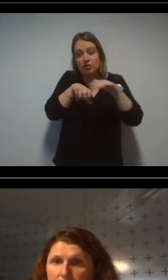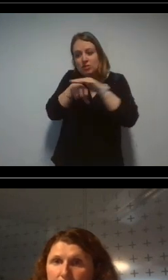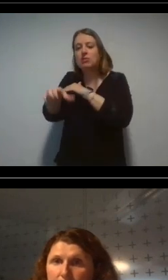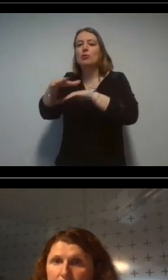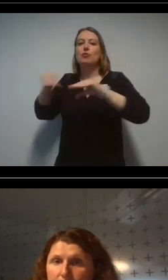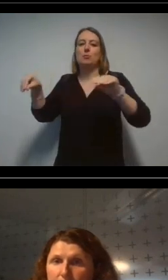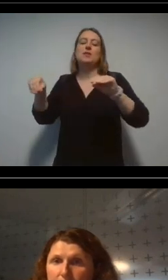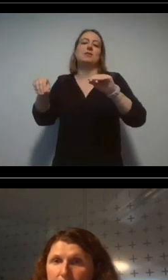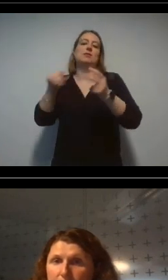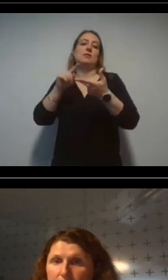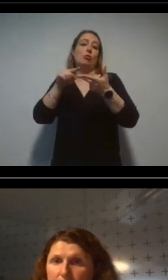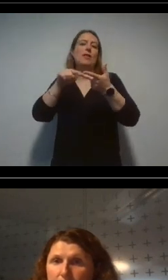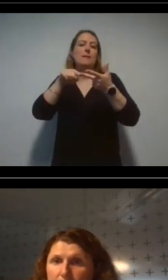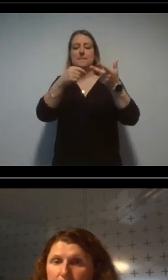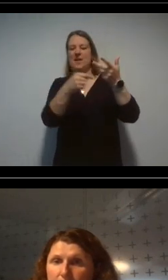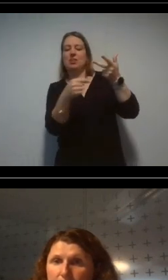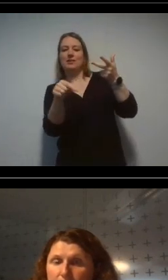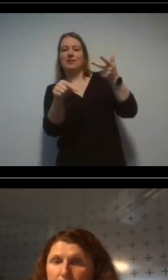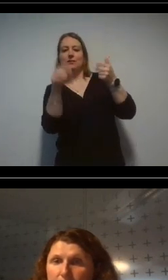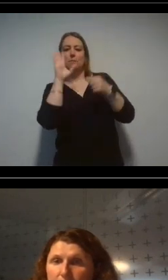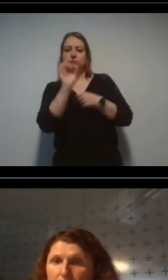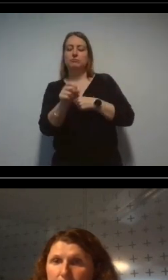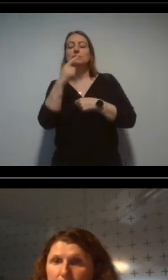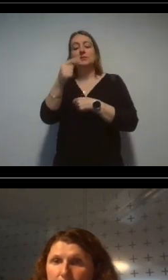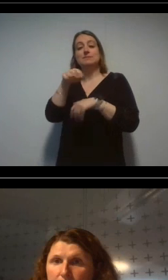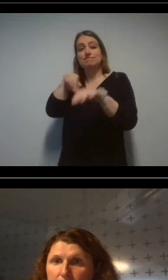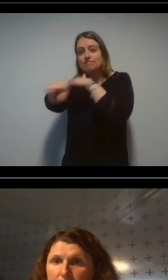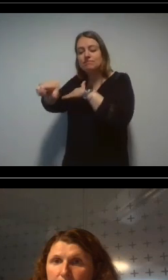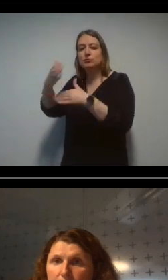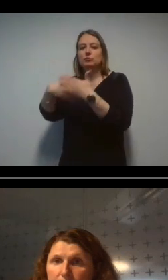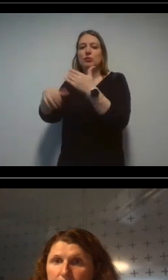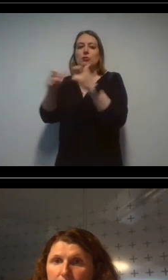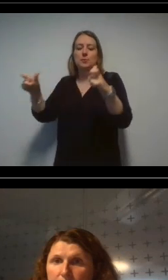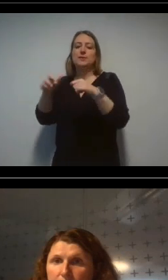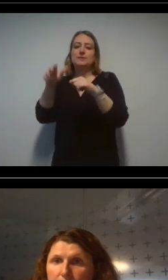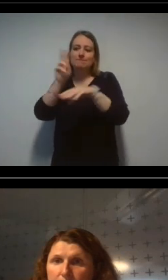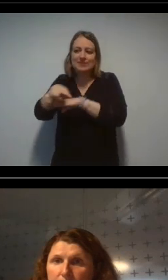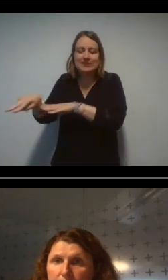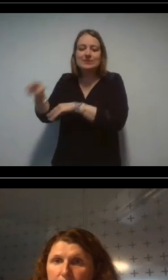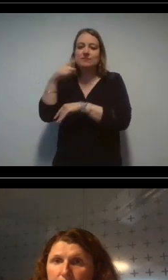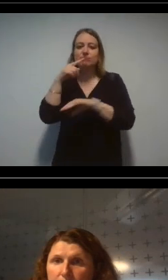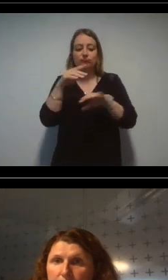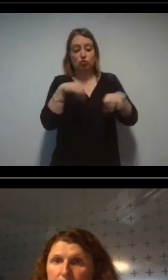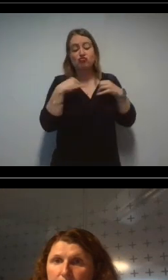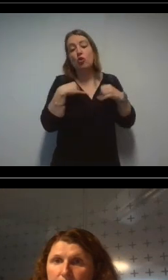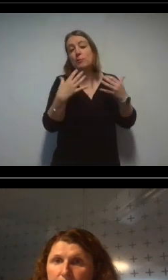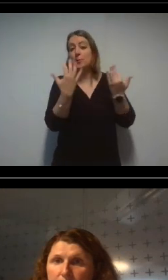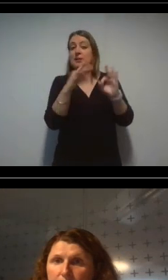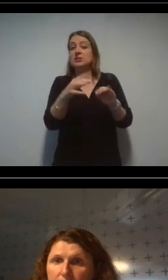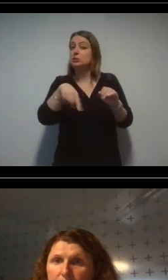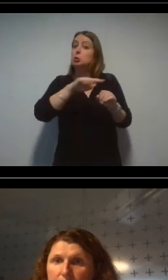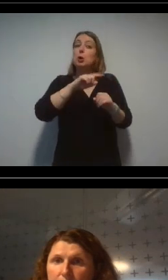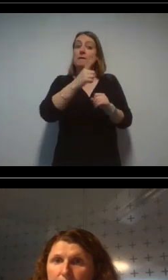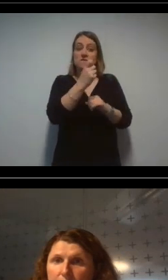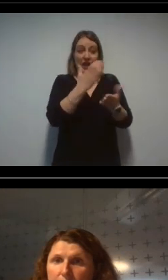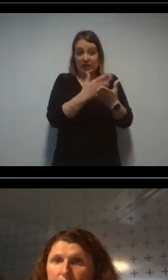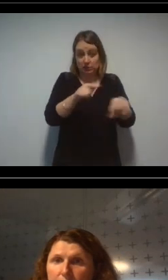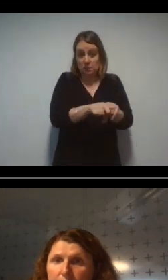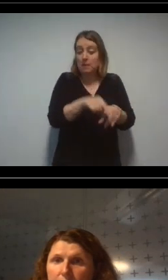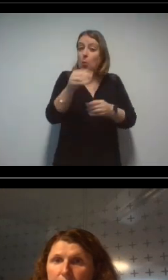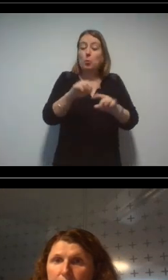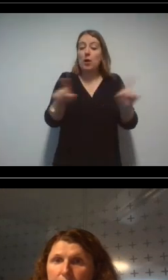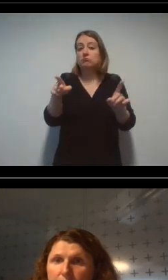tiré. Des visites d'entreprise, c'est un groupe d'une dizaine de jeunes qui se connaissent ou pas, voilà, ça peut être une classe, ou alors des jeunes qui se